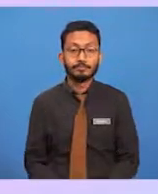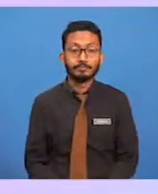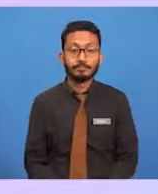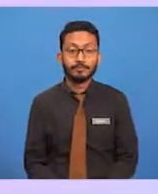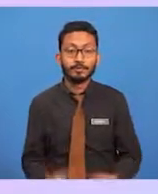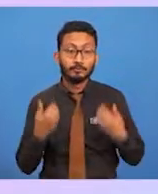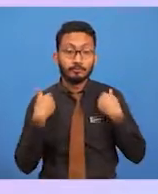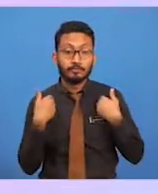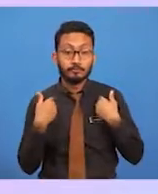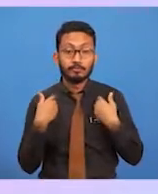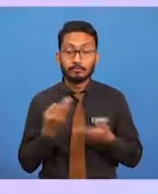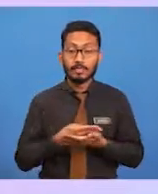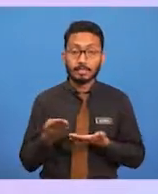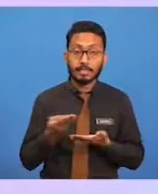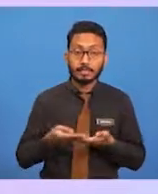dalam style korporat.